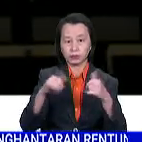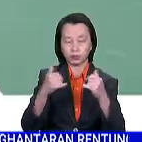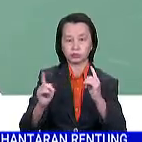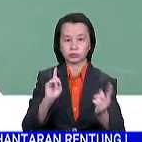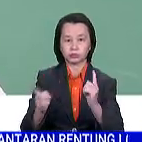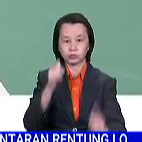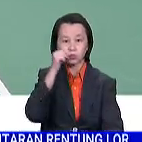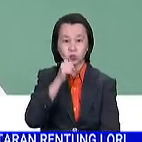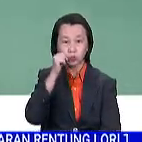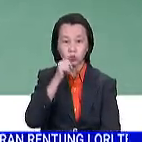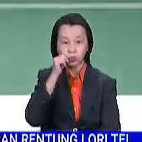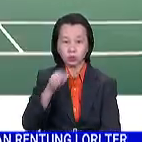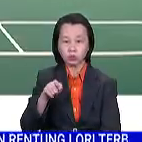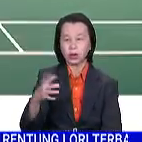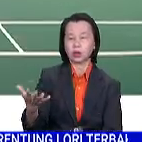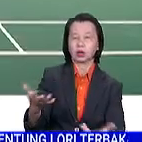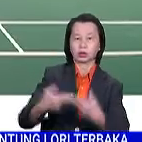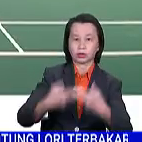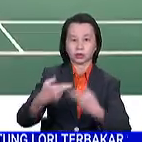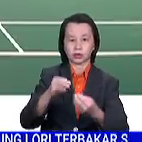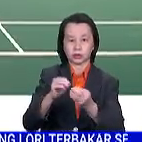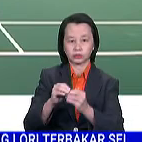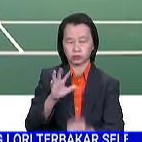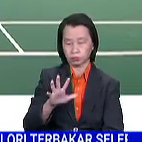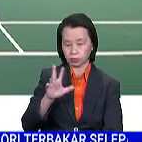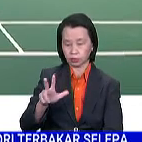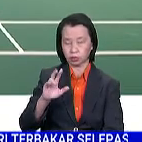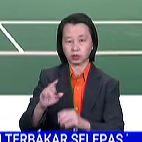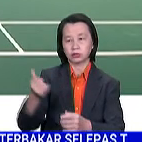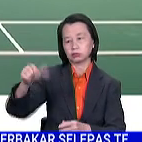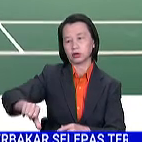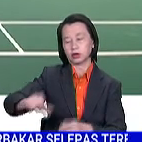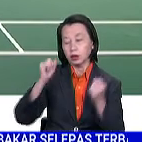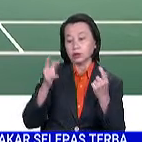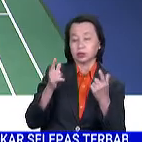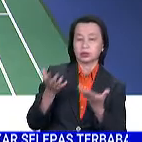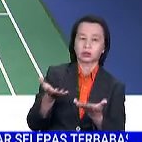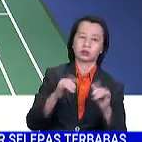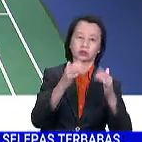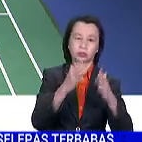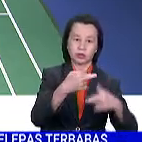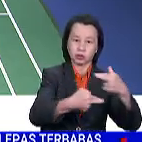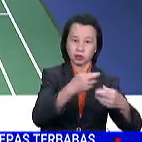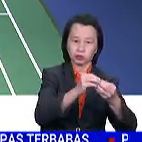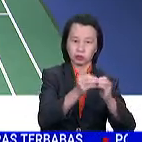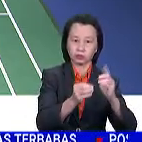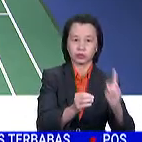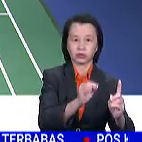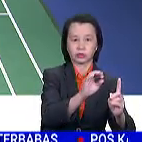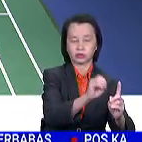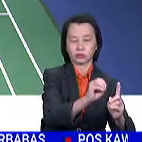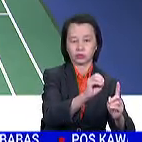pemain perseorangan wanita eskilstuna yang juga ranking ke-53 dunia tewas mengejutkan kepada pemain gingko